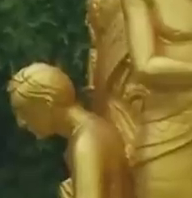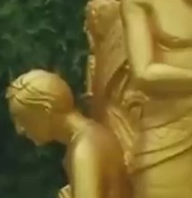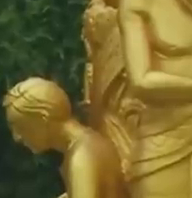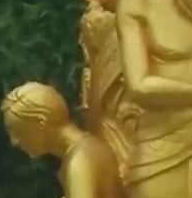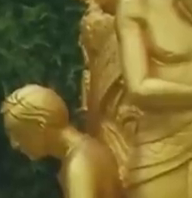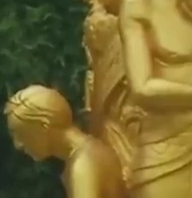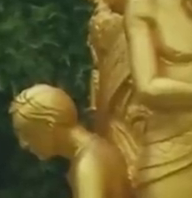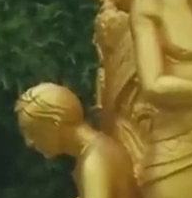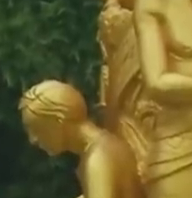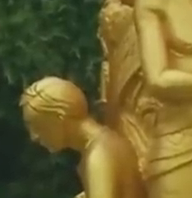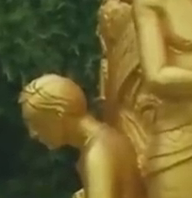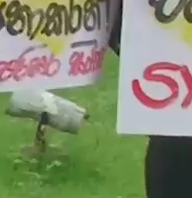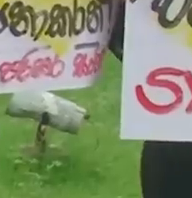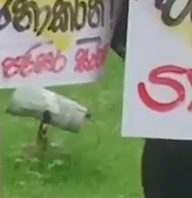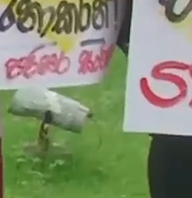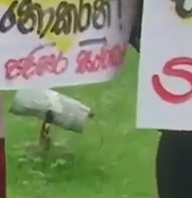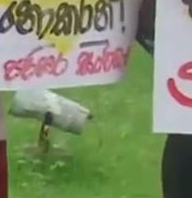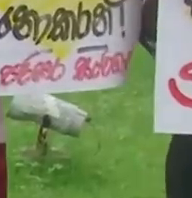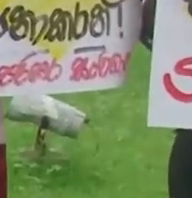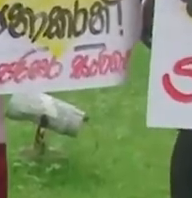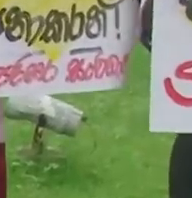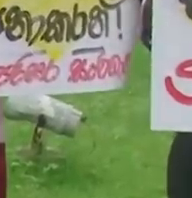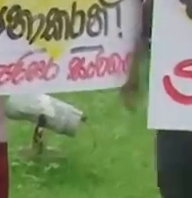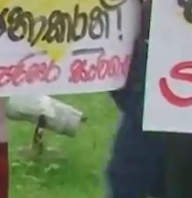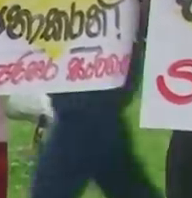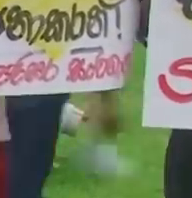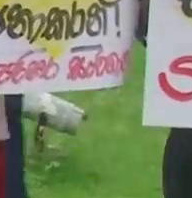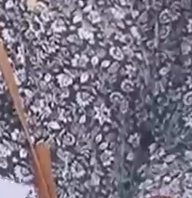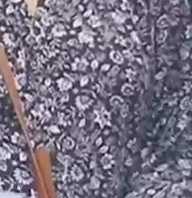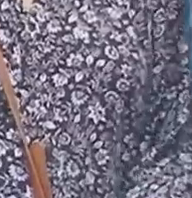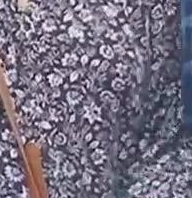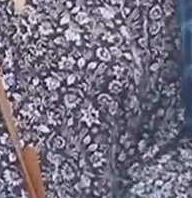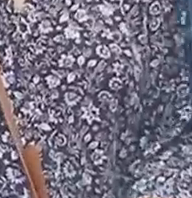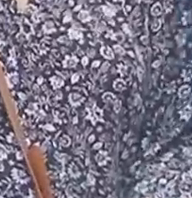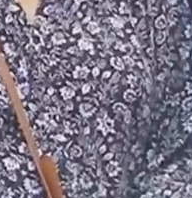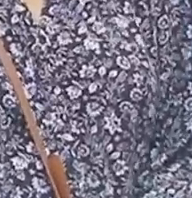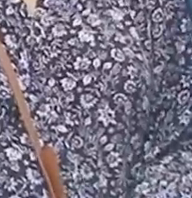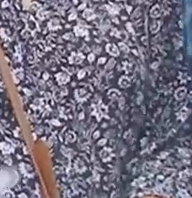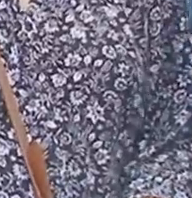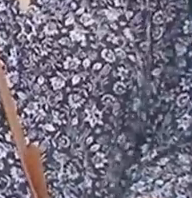පරිසර ක්‍රියාකාරීන් සහ සිවිල් සංවිධාන එක්ව අද උද්ඝෝෂණයක නිරත වුණා. ඒ පොල්දුව මන්සන්දියේදී.